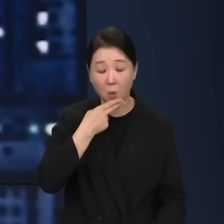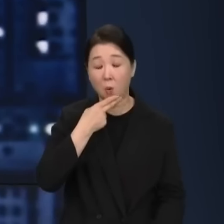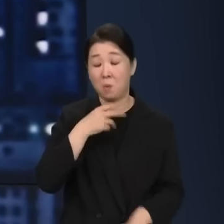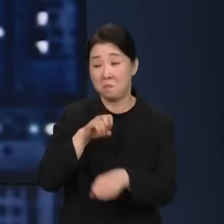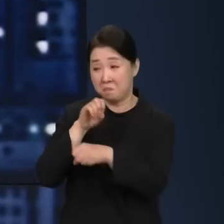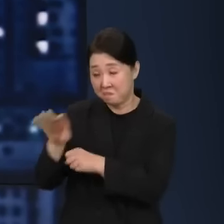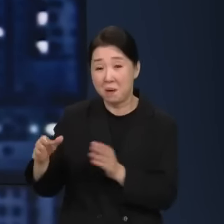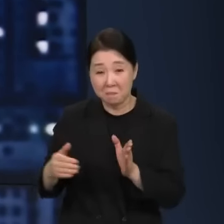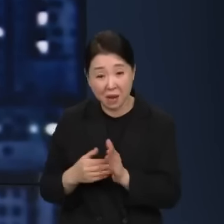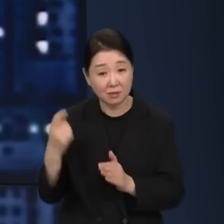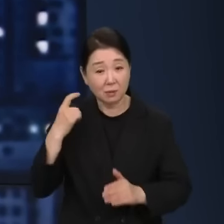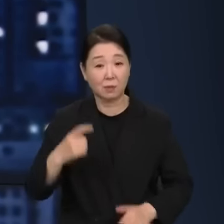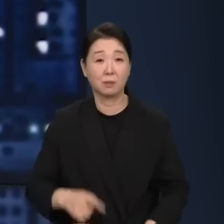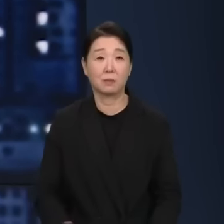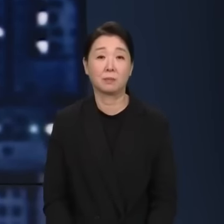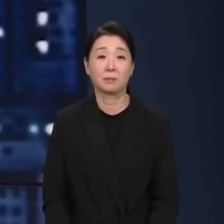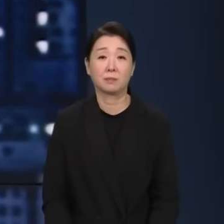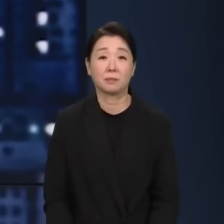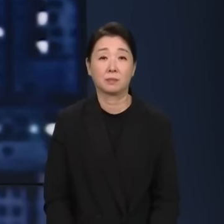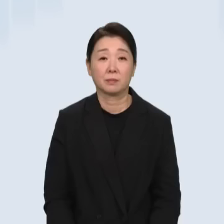없다더라는 말을 들었다는 겁니다.